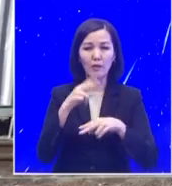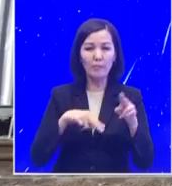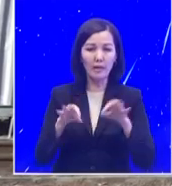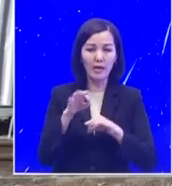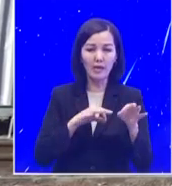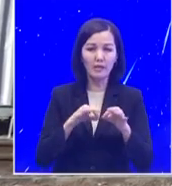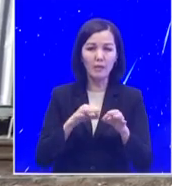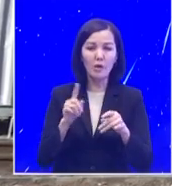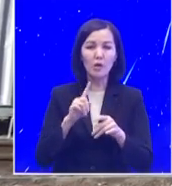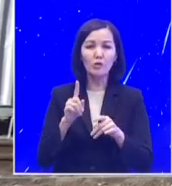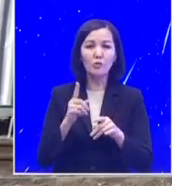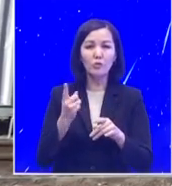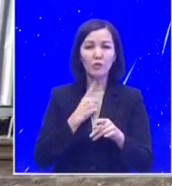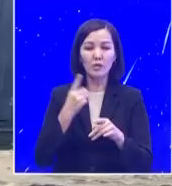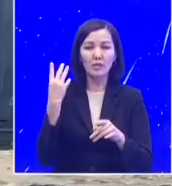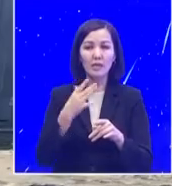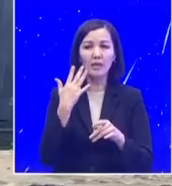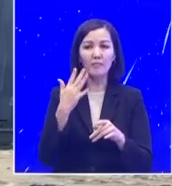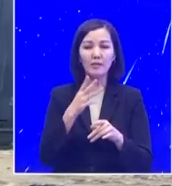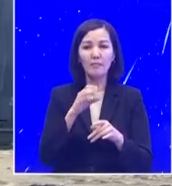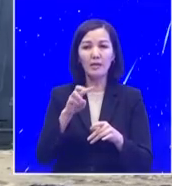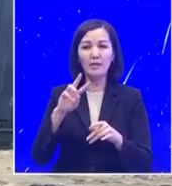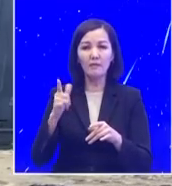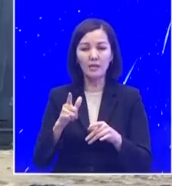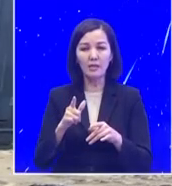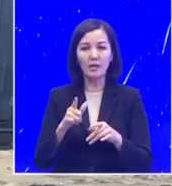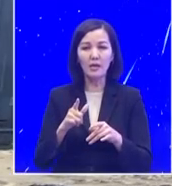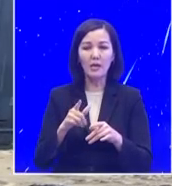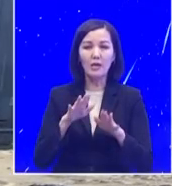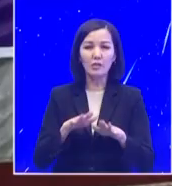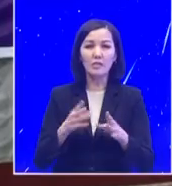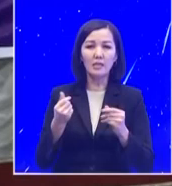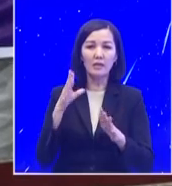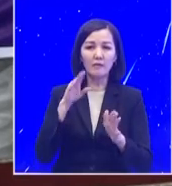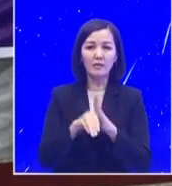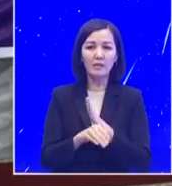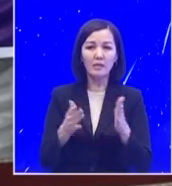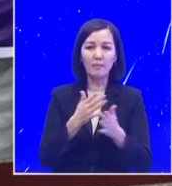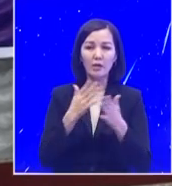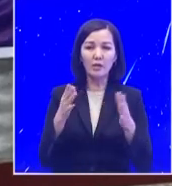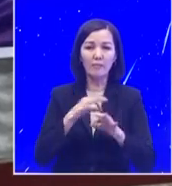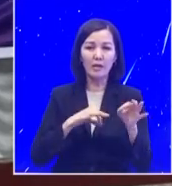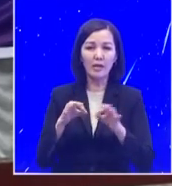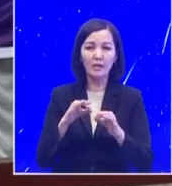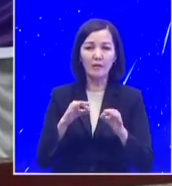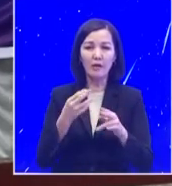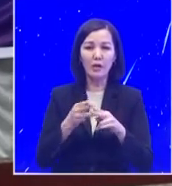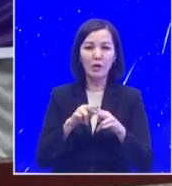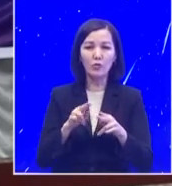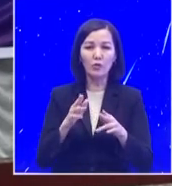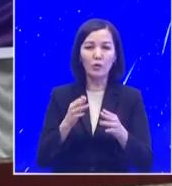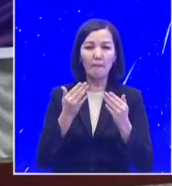на что ожидается приток 45 миллиардов тенге частных инвестиций. Один из больших проектов, который мы